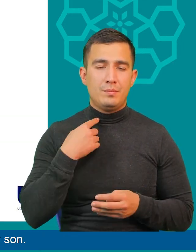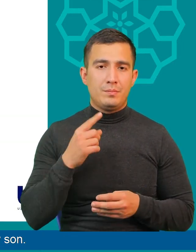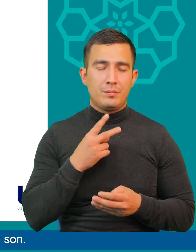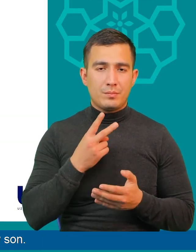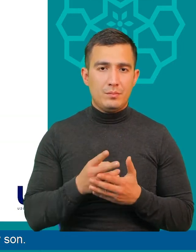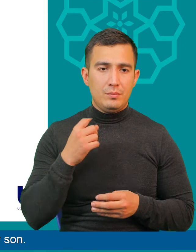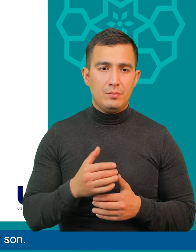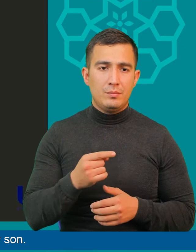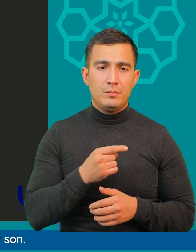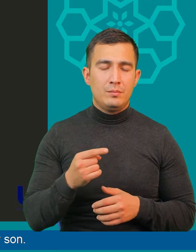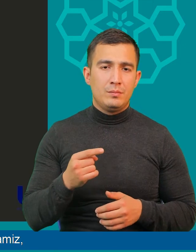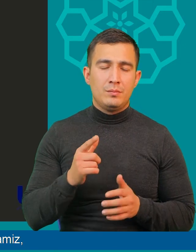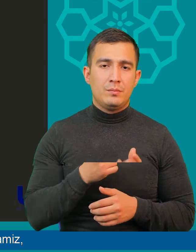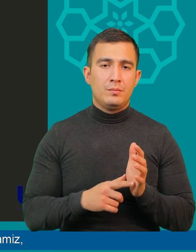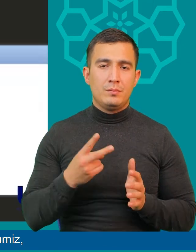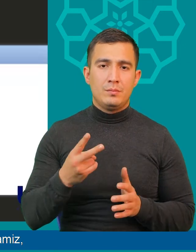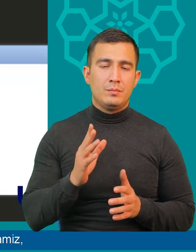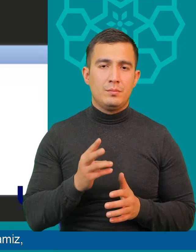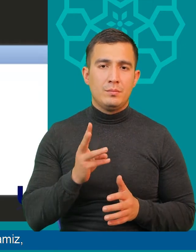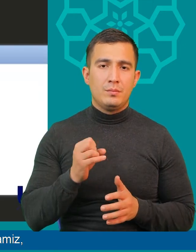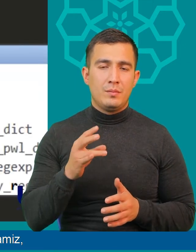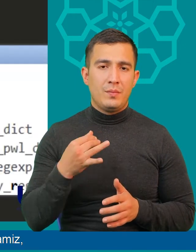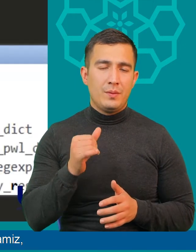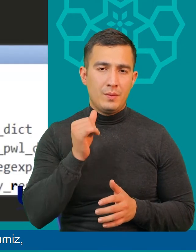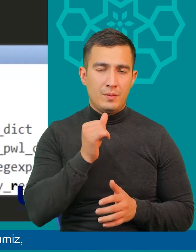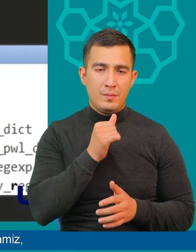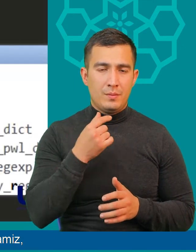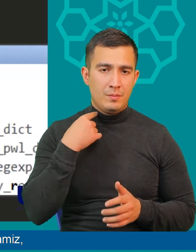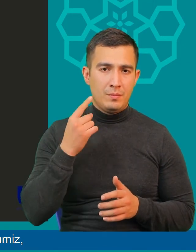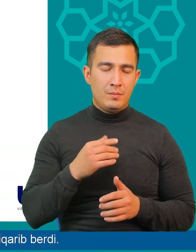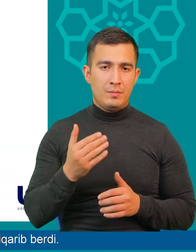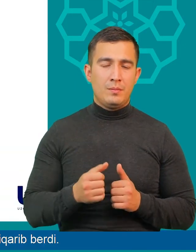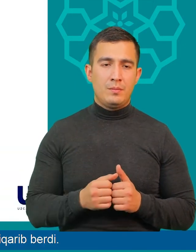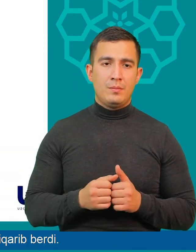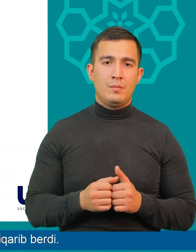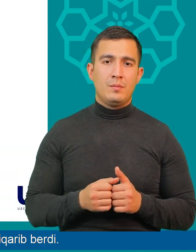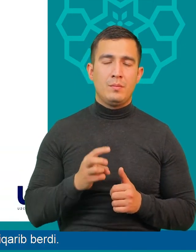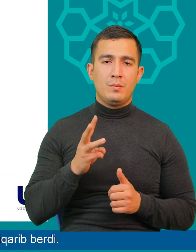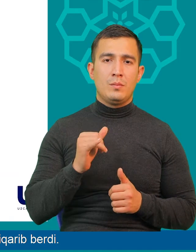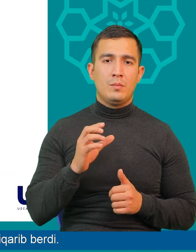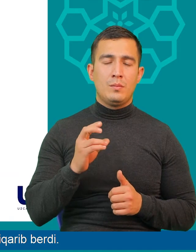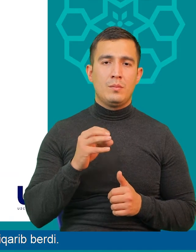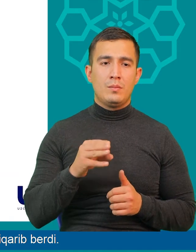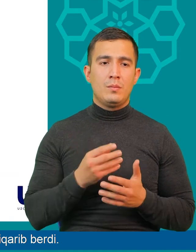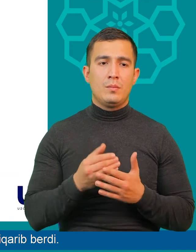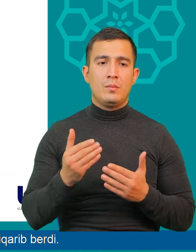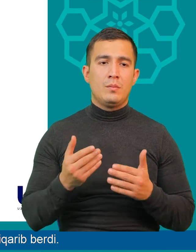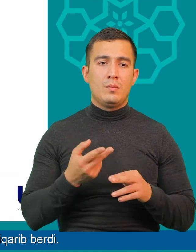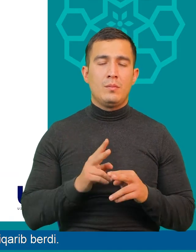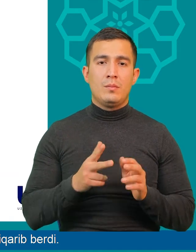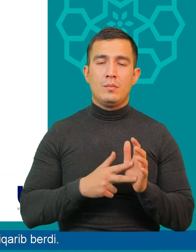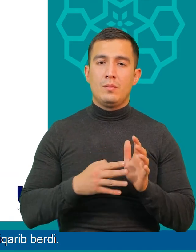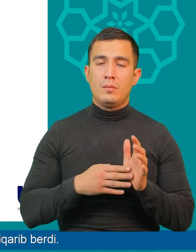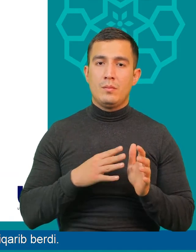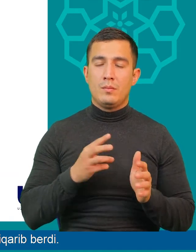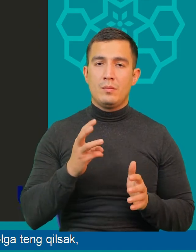mumkin. -72 manfiy son. Buni tushunarliroq bo'lishi uchun bayer ishlatib qo'yamiz. 40 musbat son. Ana -89 tanlangan edi,